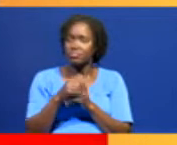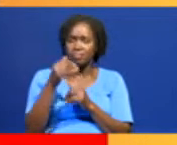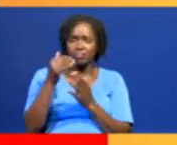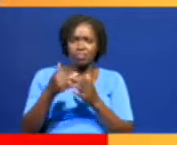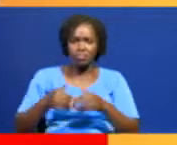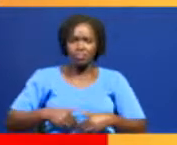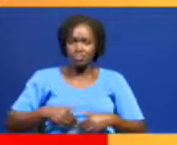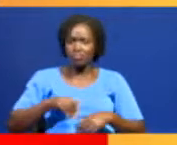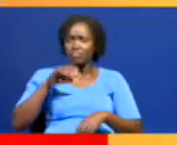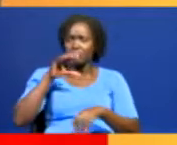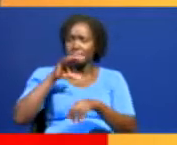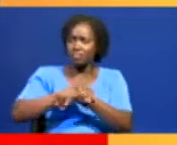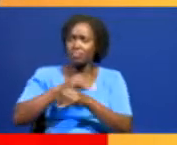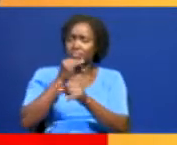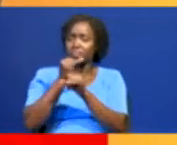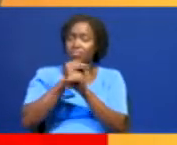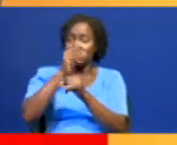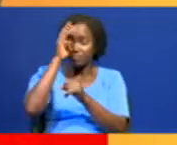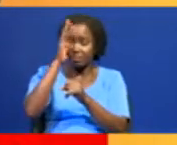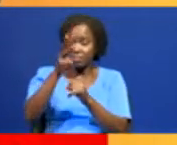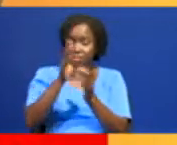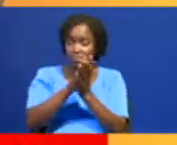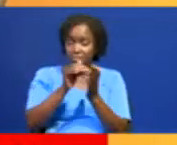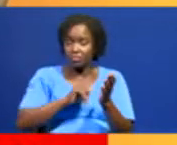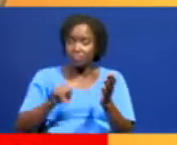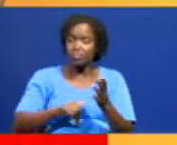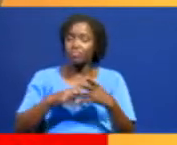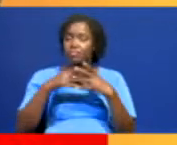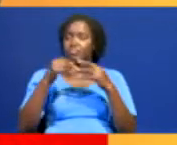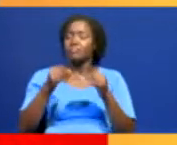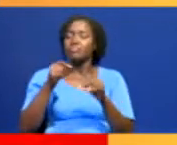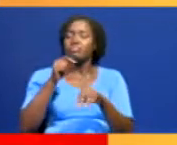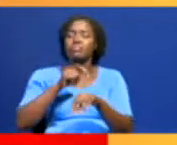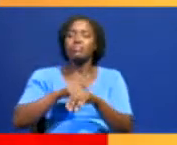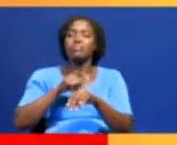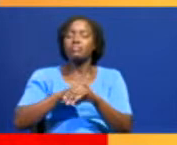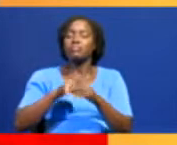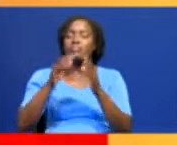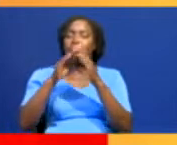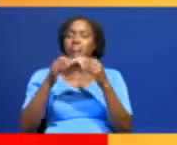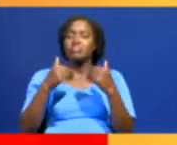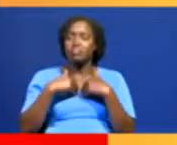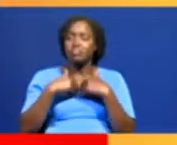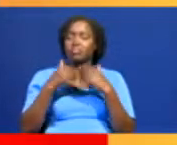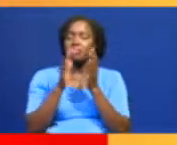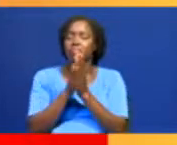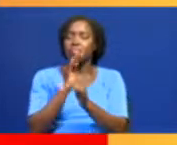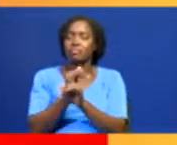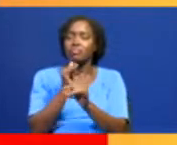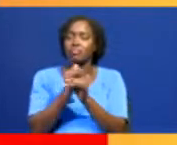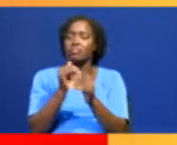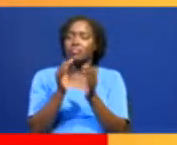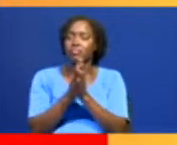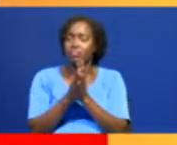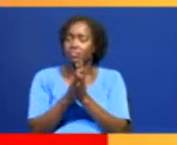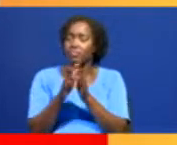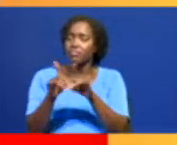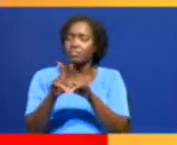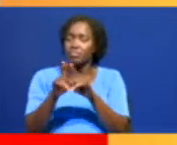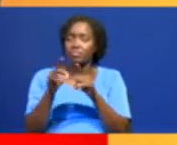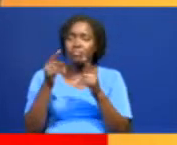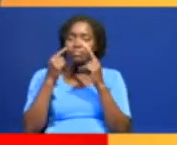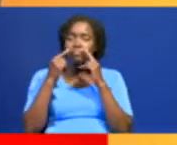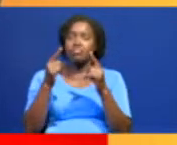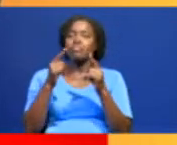Vijana watapata kazi, na kwamba hii serikali inasema tutaanza kujenga nyumba, watu watapata nyumba na watu watapata kazi. Nilipoona Kiambu governor